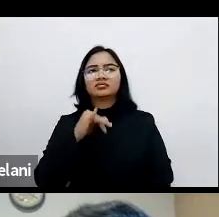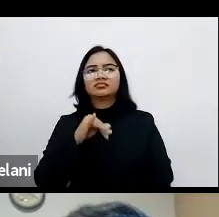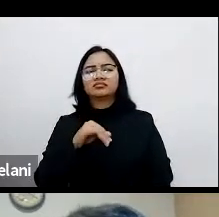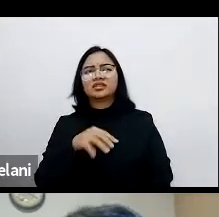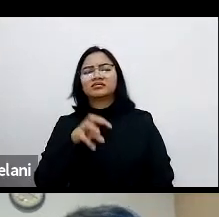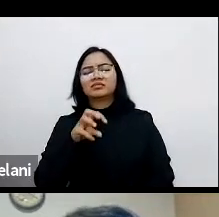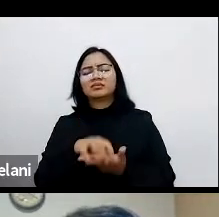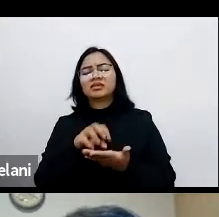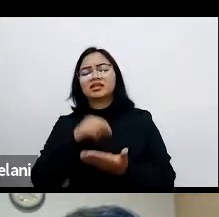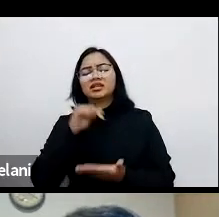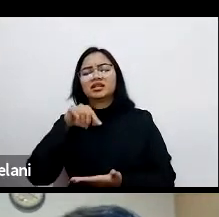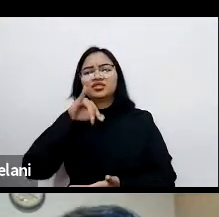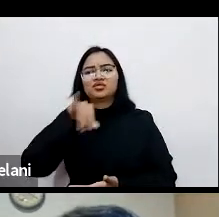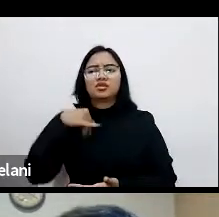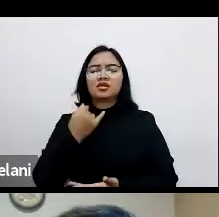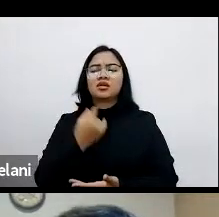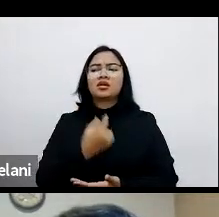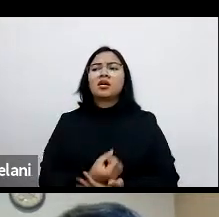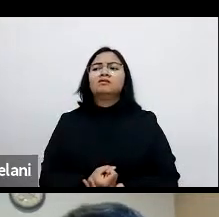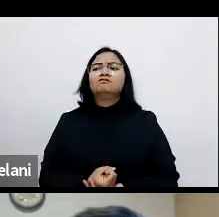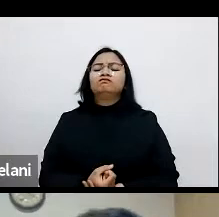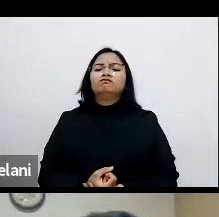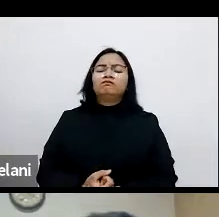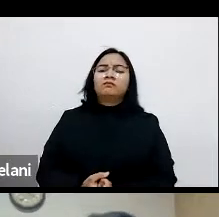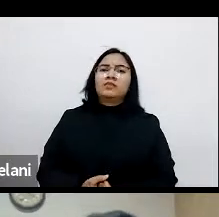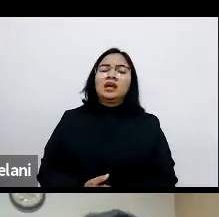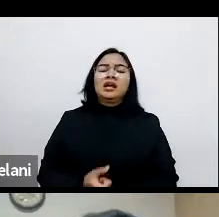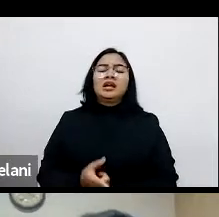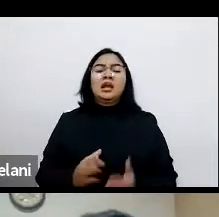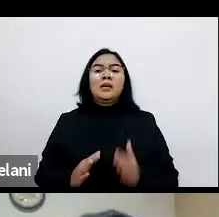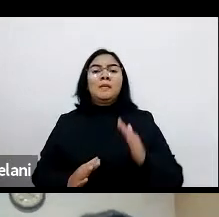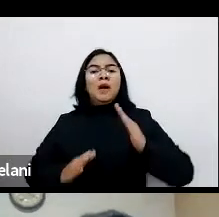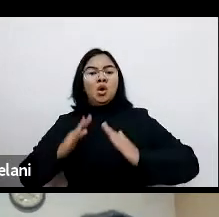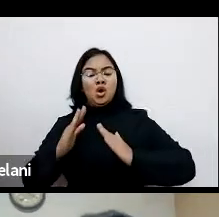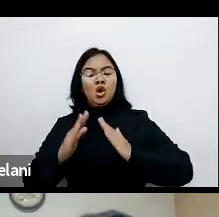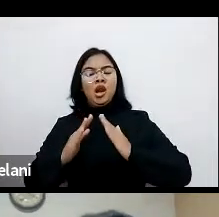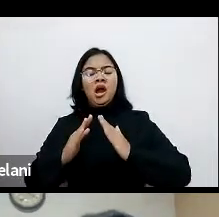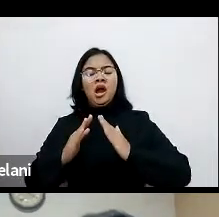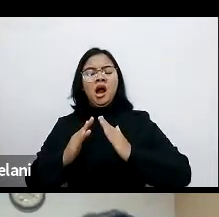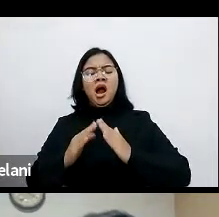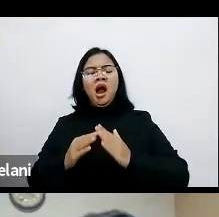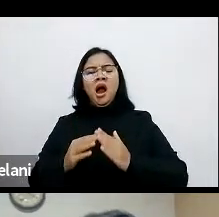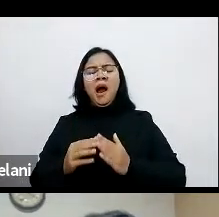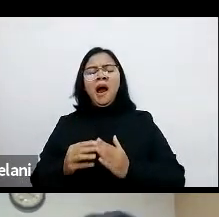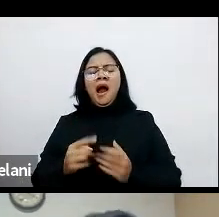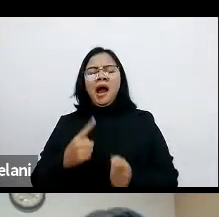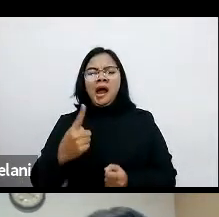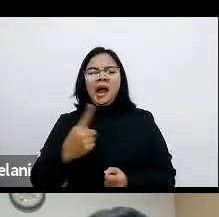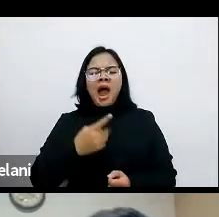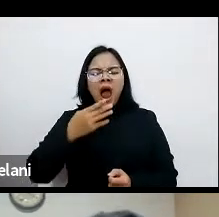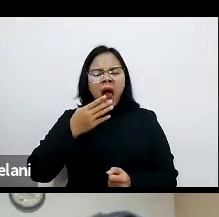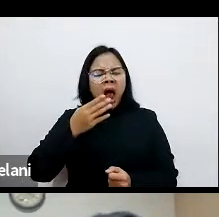ini juga perlu dibangun gitu. Bagaimanapun misalnya kita memaknai